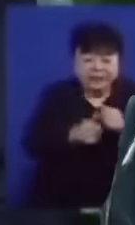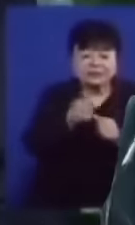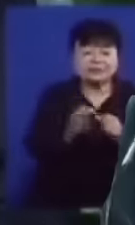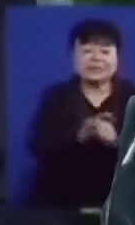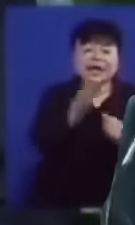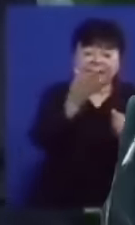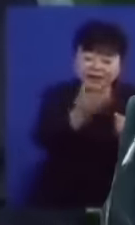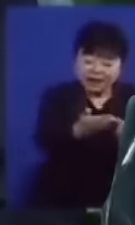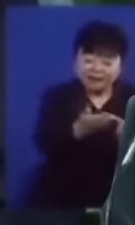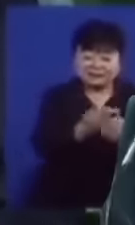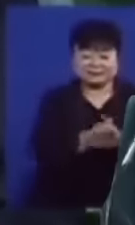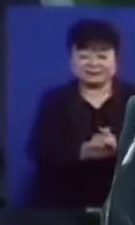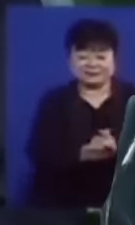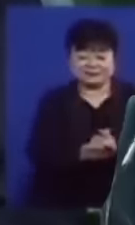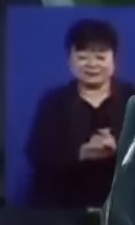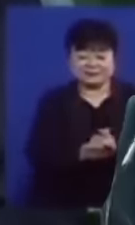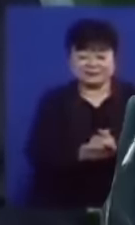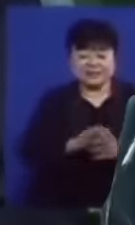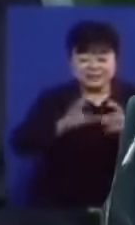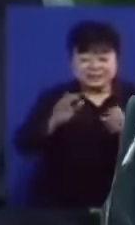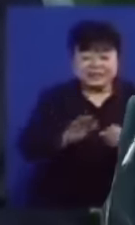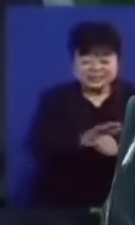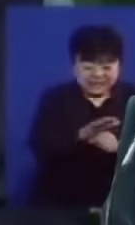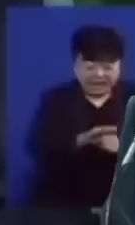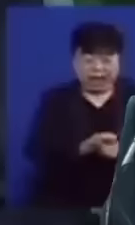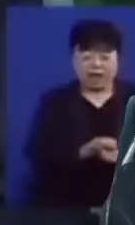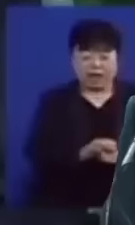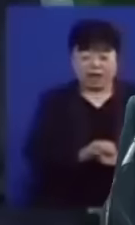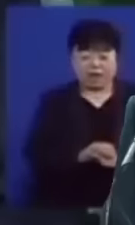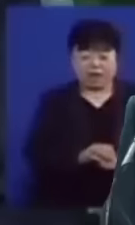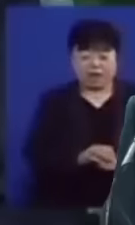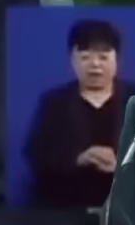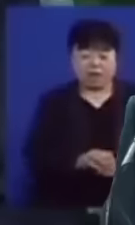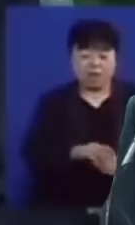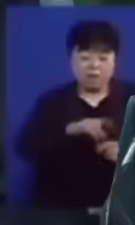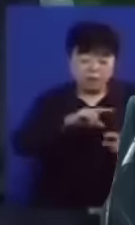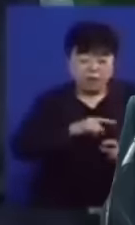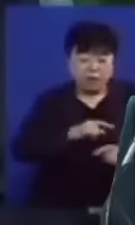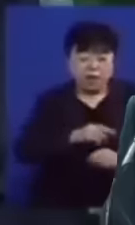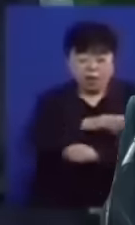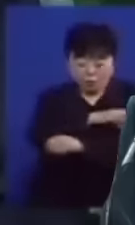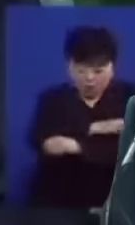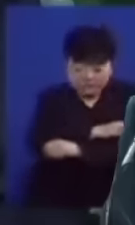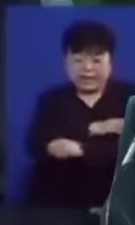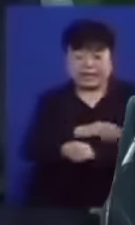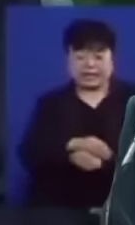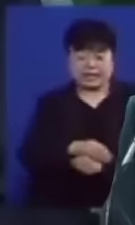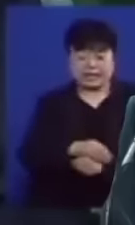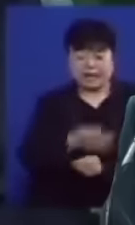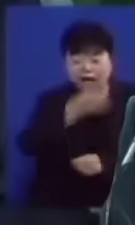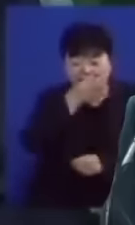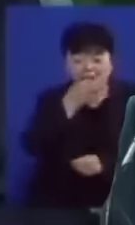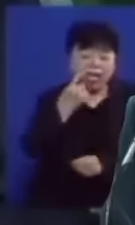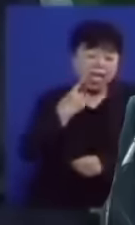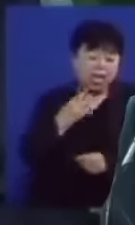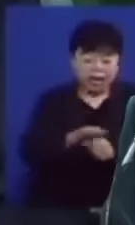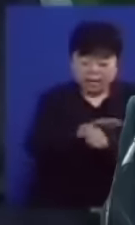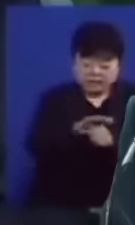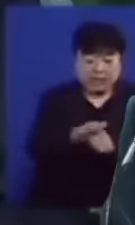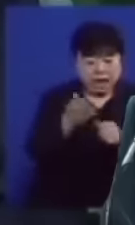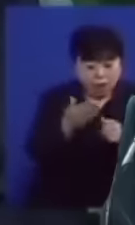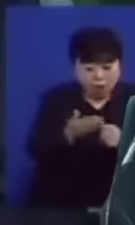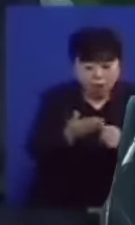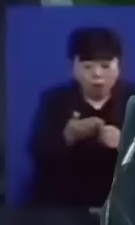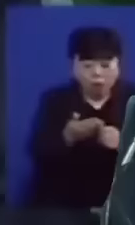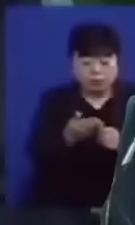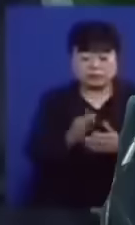것입니다. 세상도 사랑하고 지위나 명예나 권세나 정욕이나 탐욕도 사랑하고